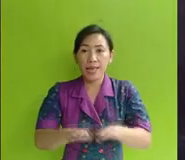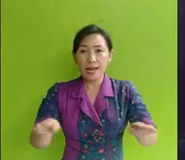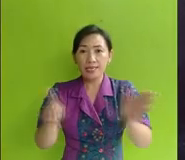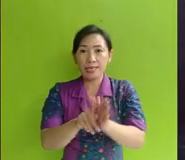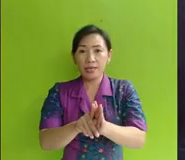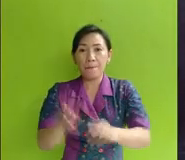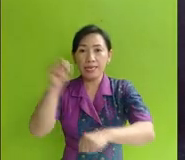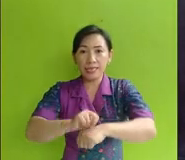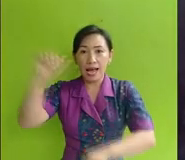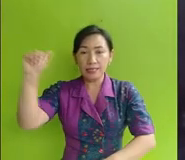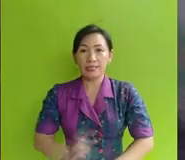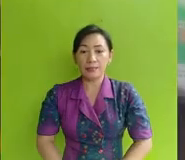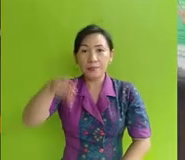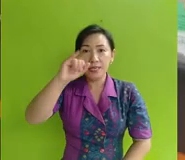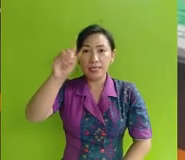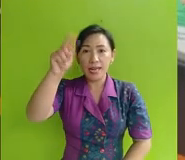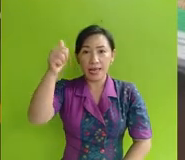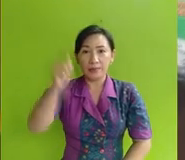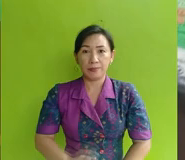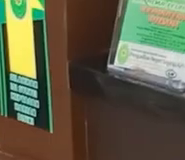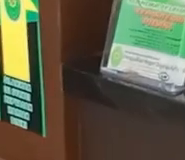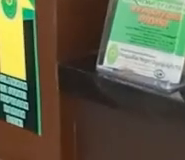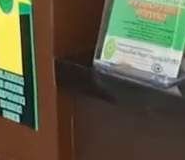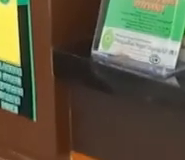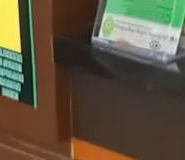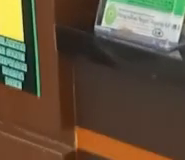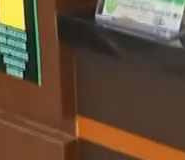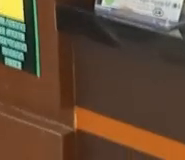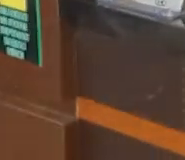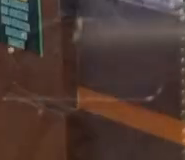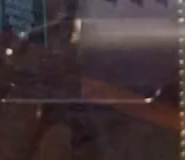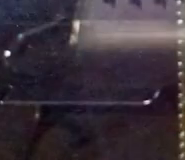3. Meja Kepaniteraan Pidana,